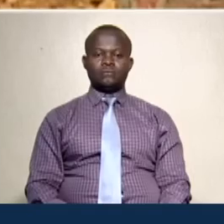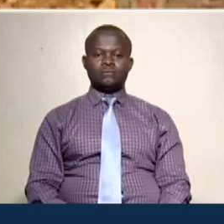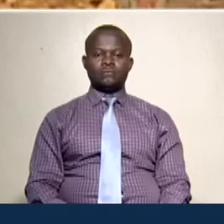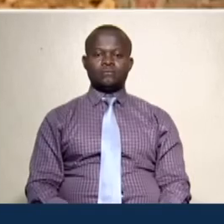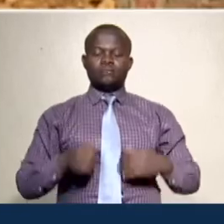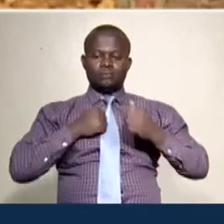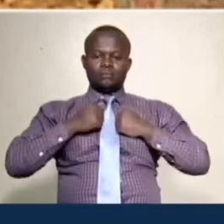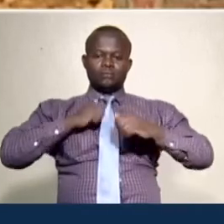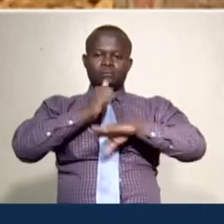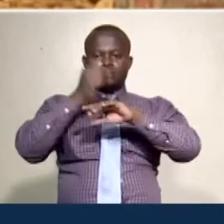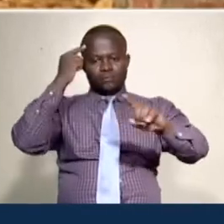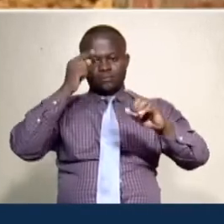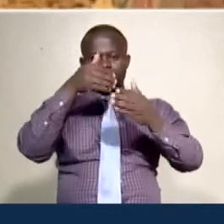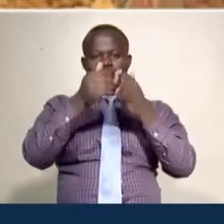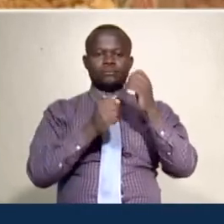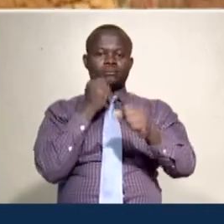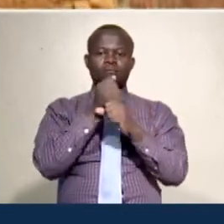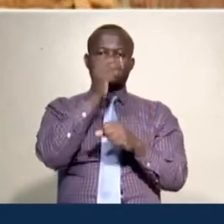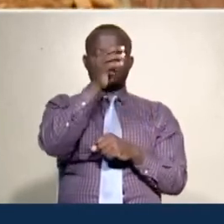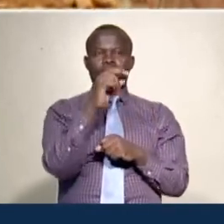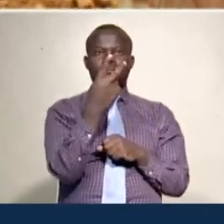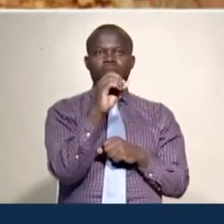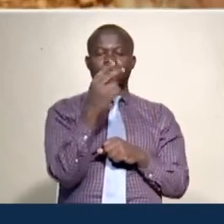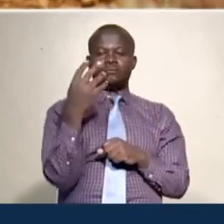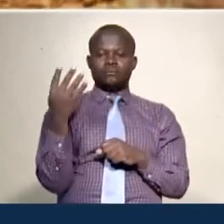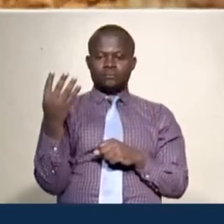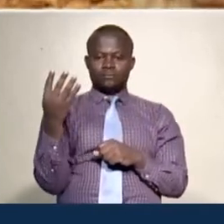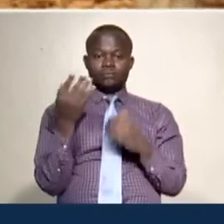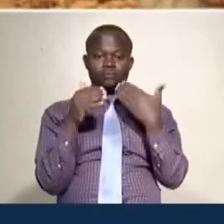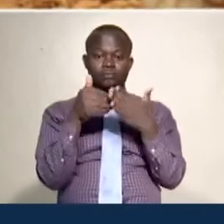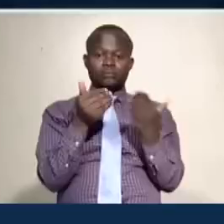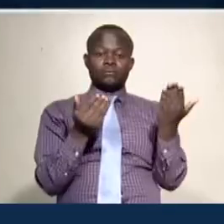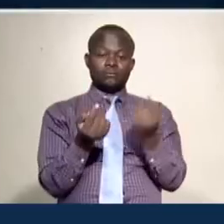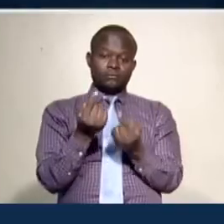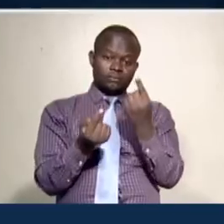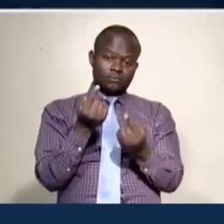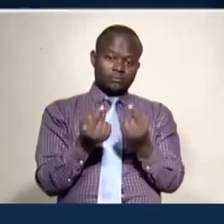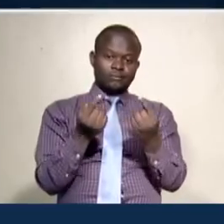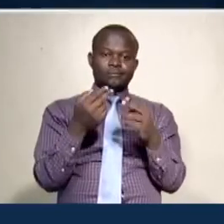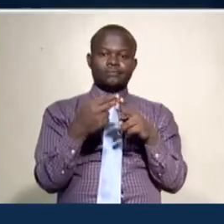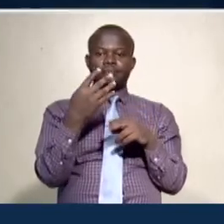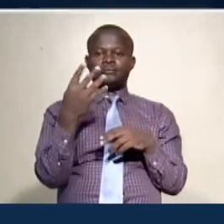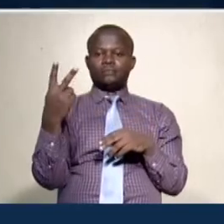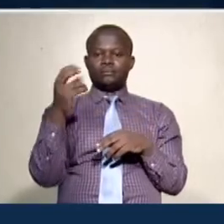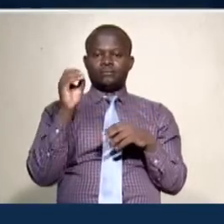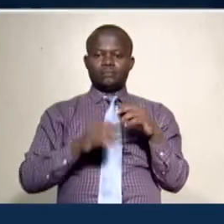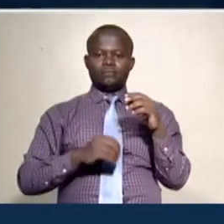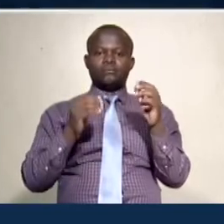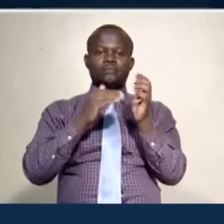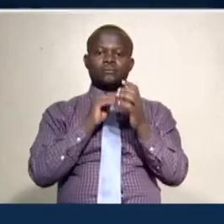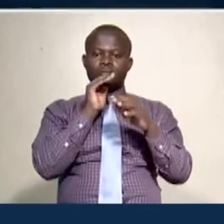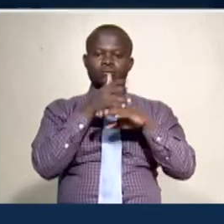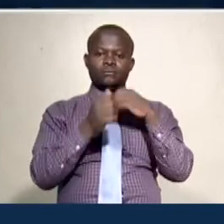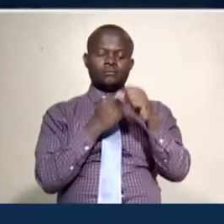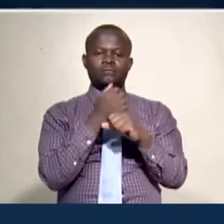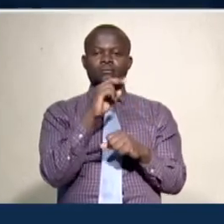U Rwanda rwihaye intego yo kugeza mu mpera z'umwaka utaha wa 2024 byibuze abacana inkwi bageze kuri 42%, naho bitarenze umwaka